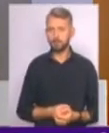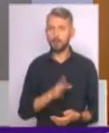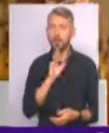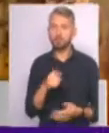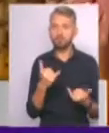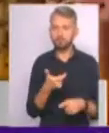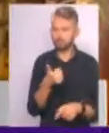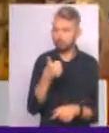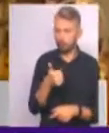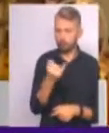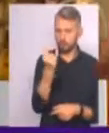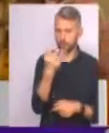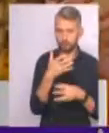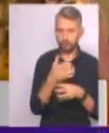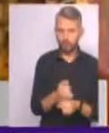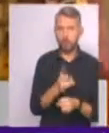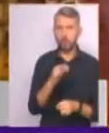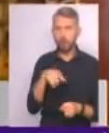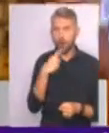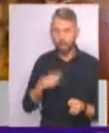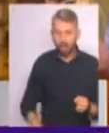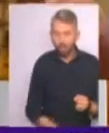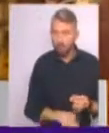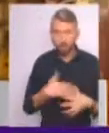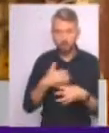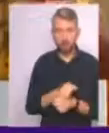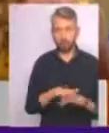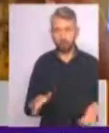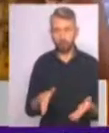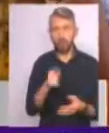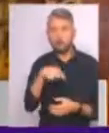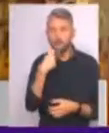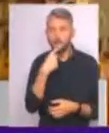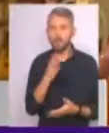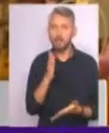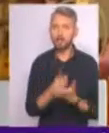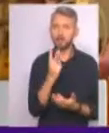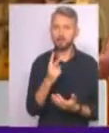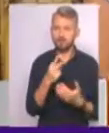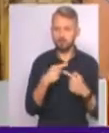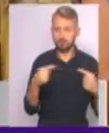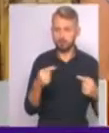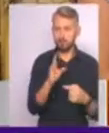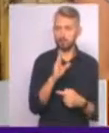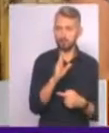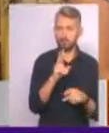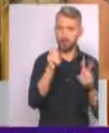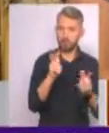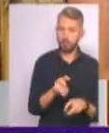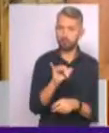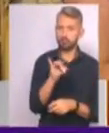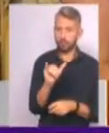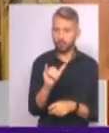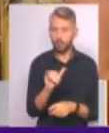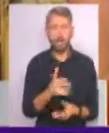дуже добре схудла, але каже, от ноги в мене не худнуть. Ви говорили, що є от два типи жиру. Щось до цього ви можете?